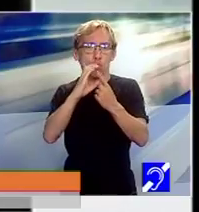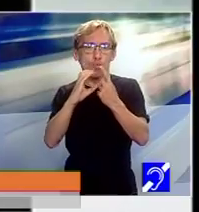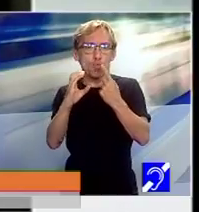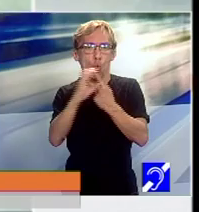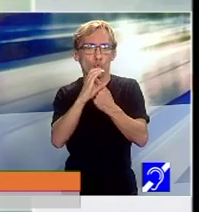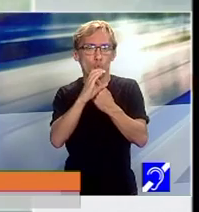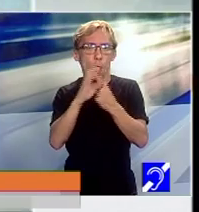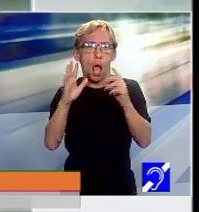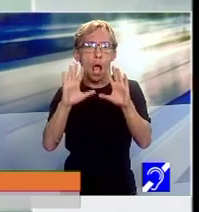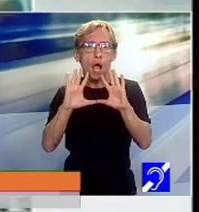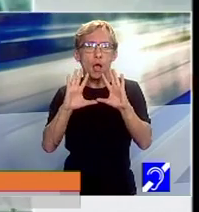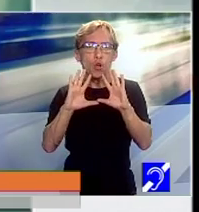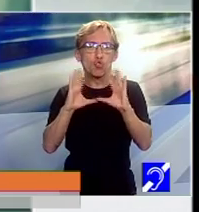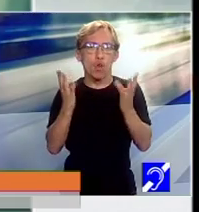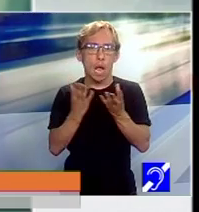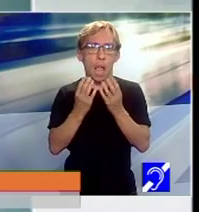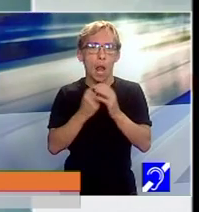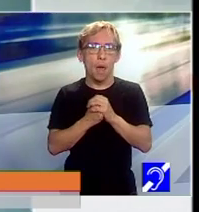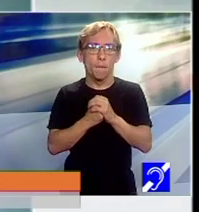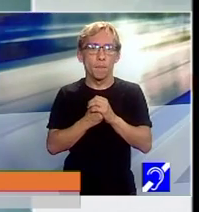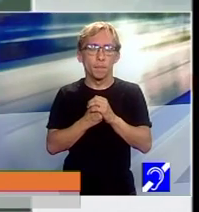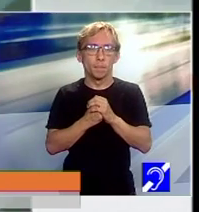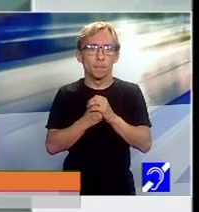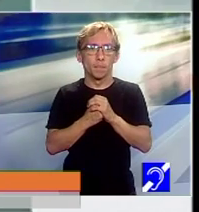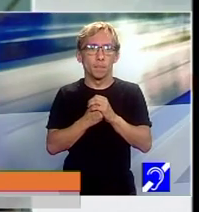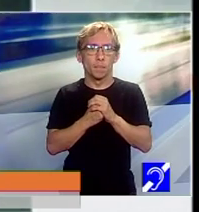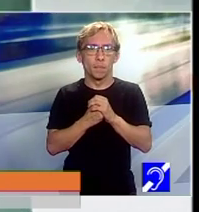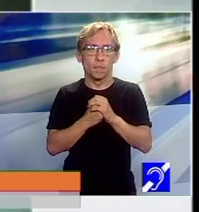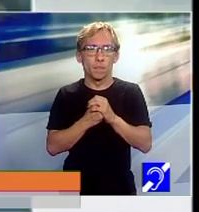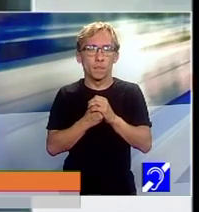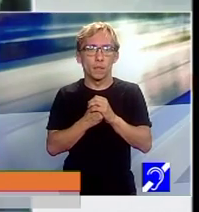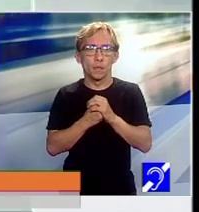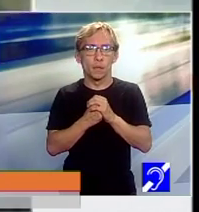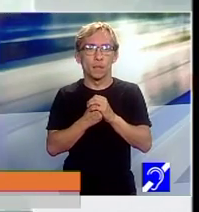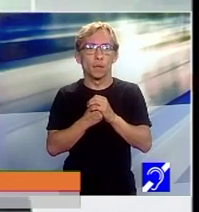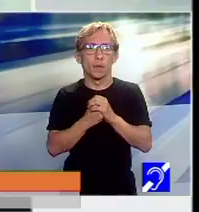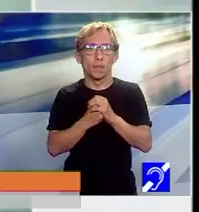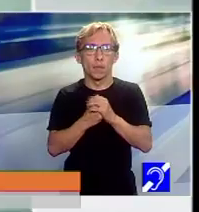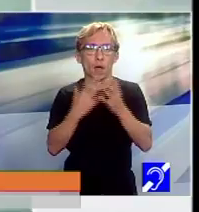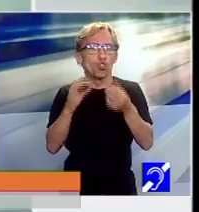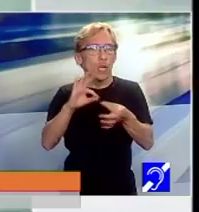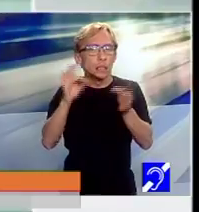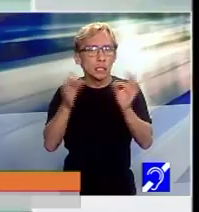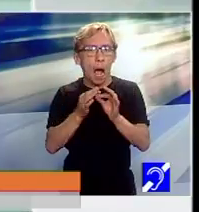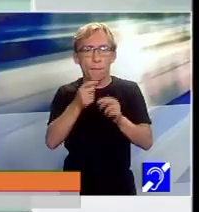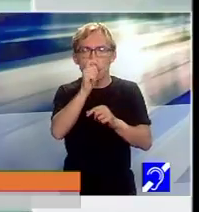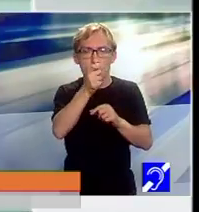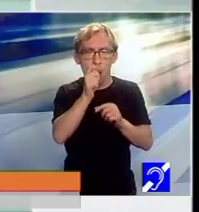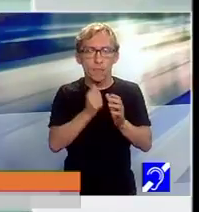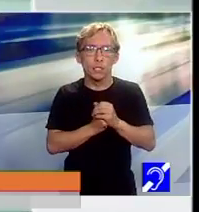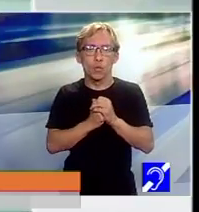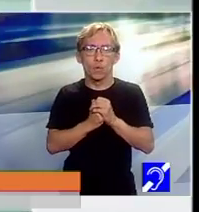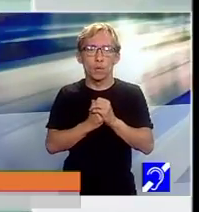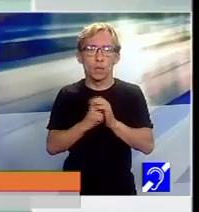în operă se reacționa de înțeles de ce înseamnă televiziune, de prezența lor acolo,